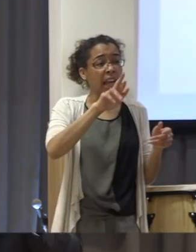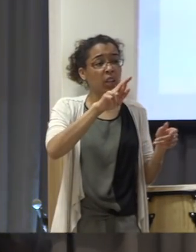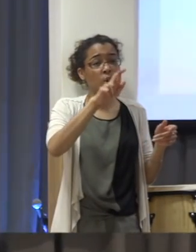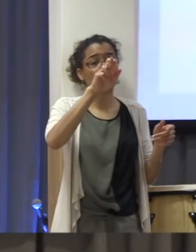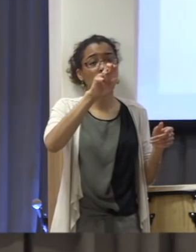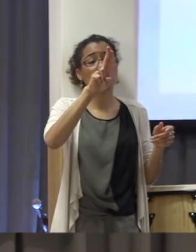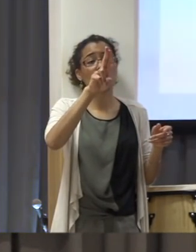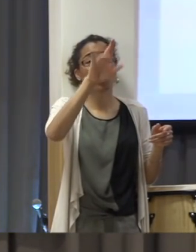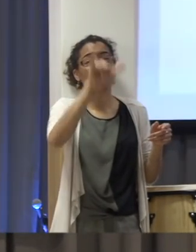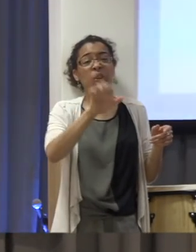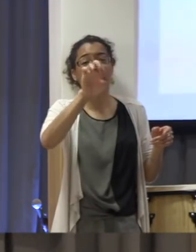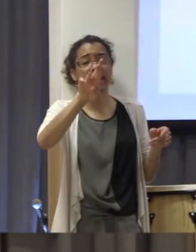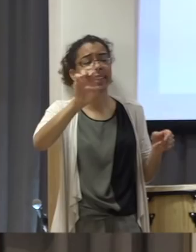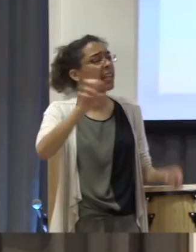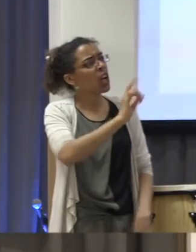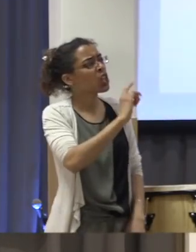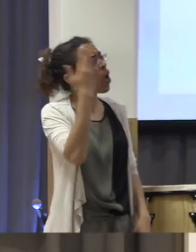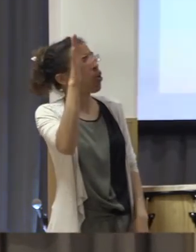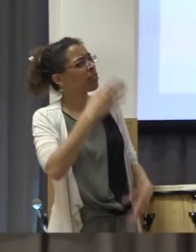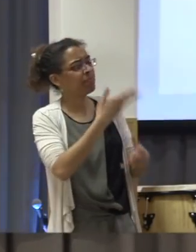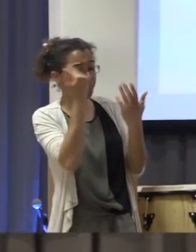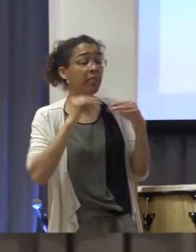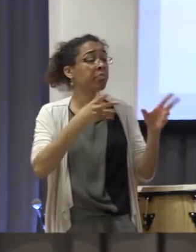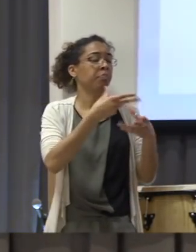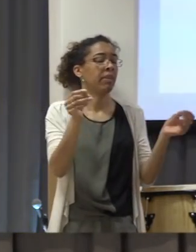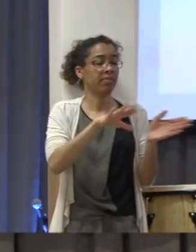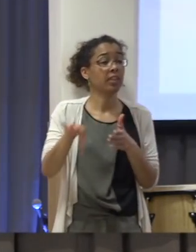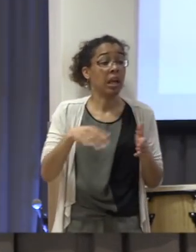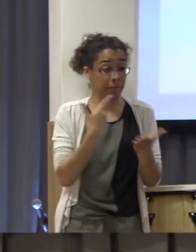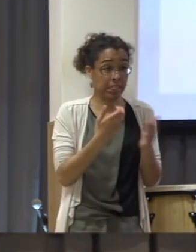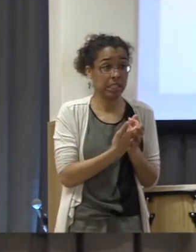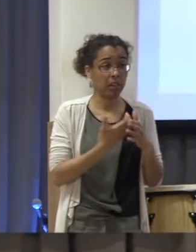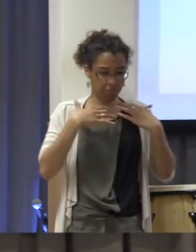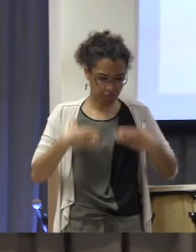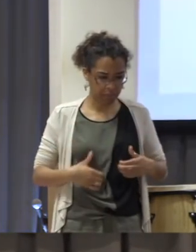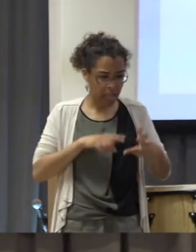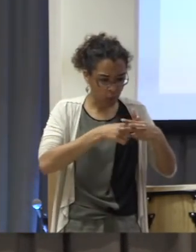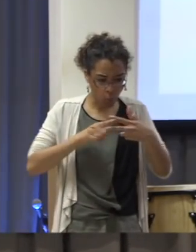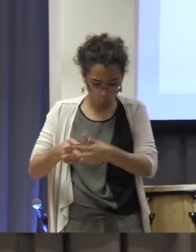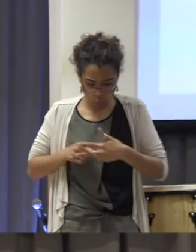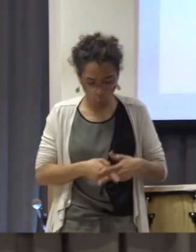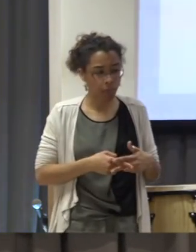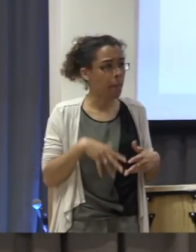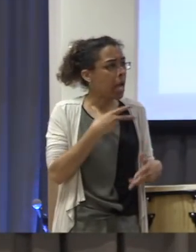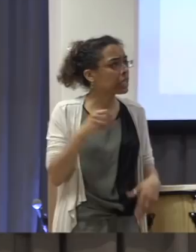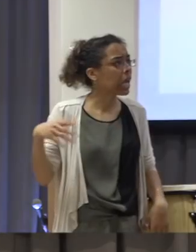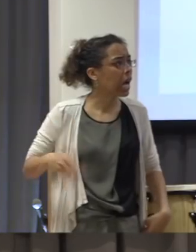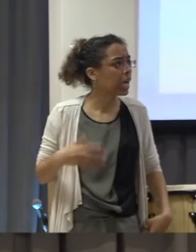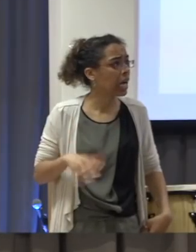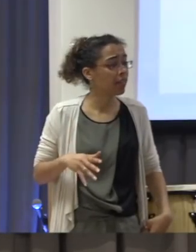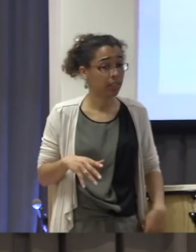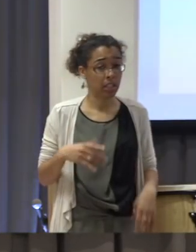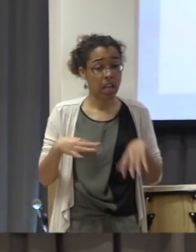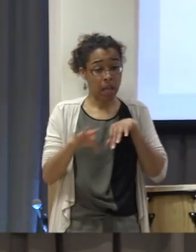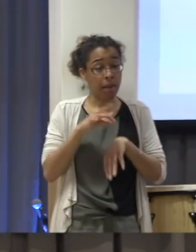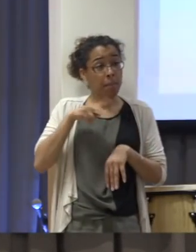voilà, bon, bref. Et on regarde, on trouve que c'est un peu ça. Le médecin dit, mais c'est grave, il faut qu'on t'hospitalise. Je dis, oh, déjà mon épouse